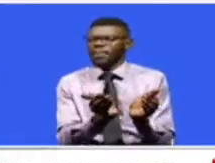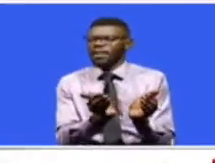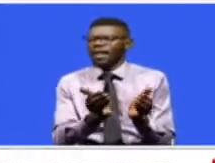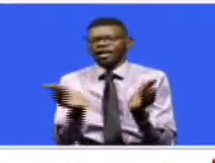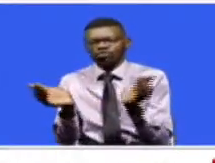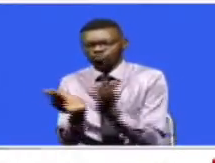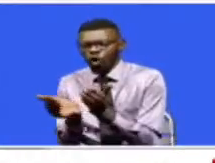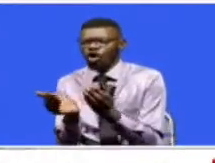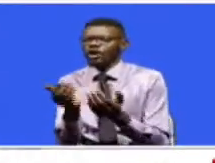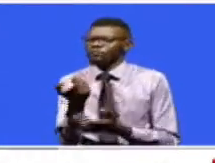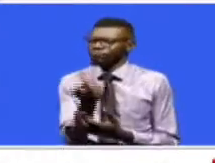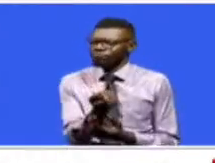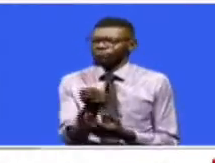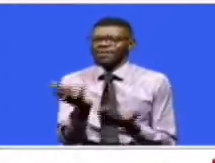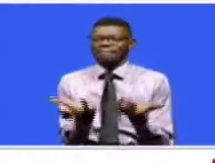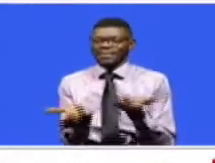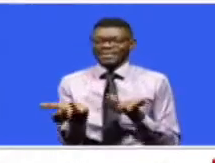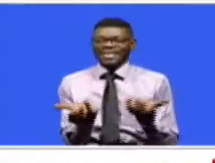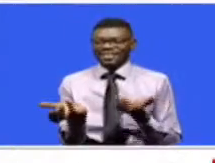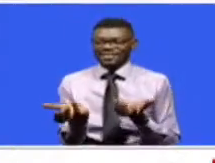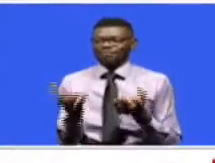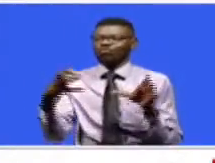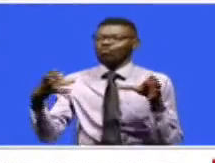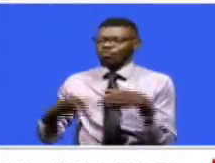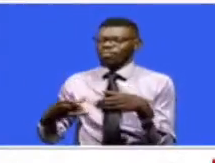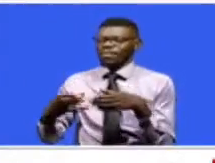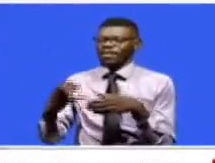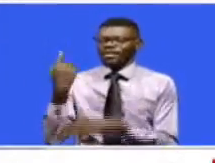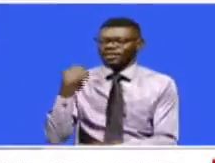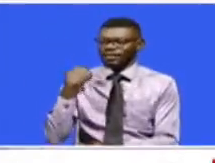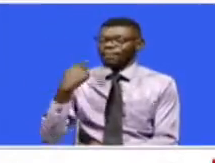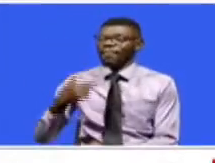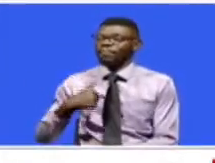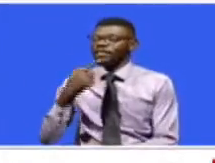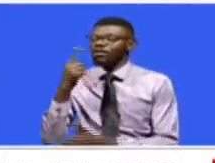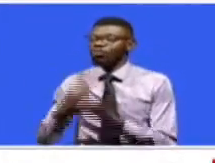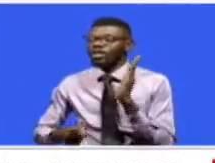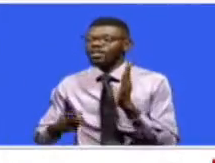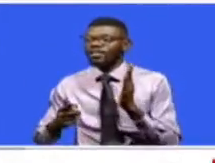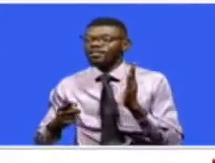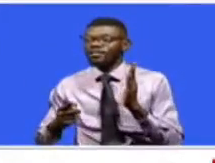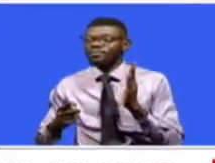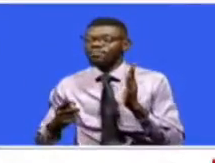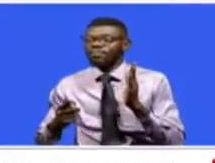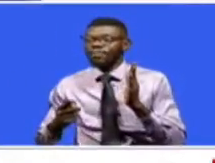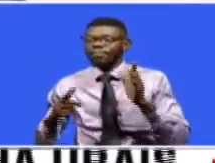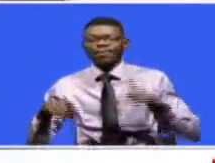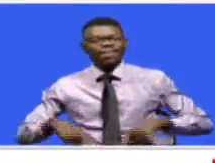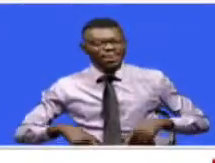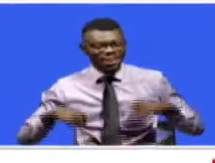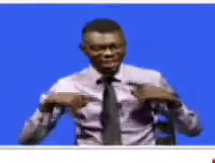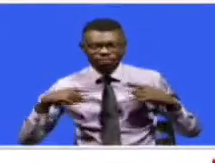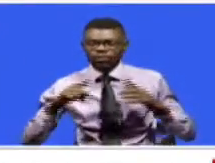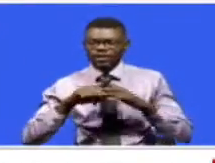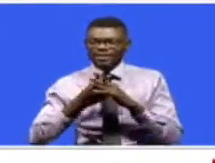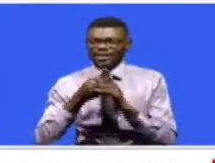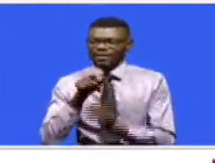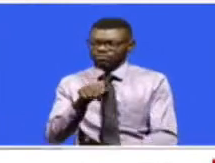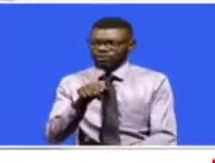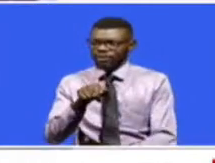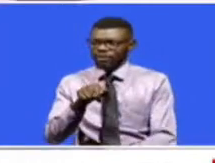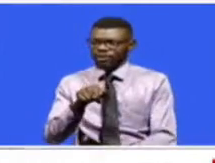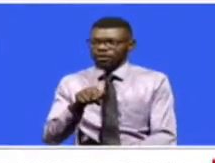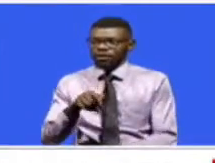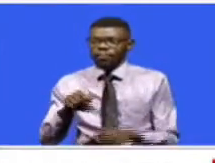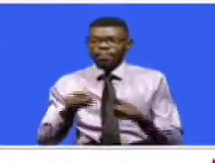micro, small and medium enterprises, na nikasema hapo ndio maisha inaanza,